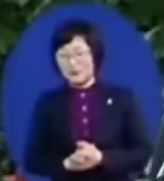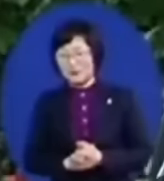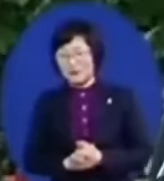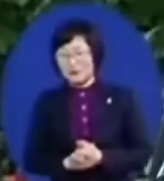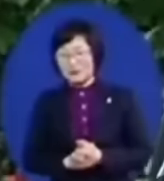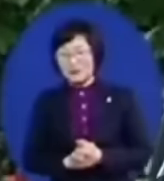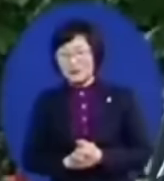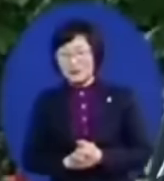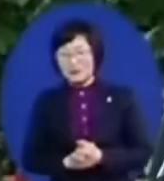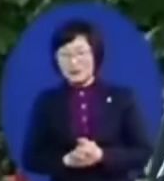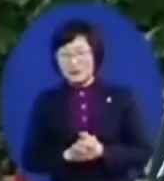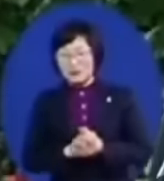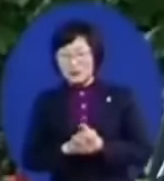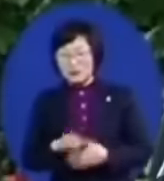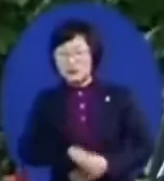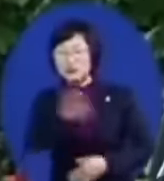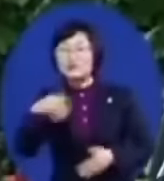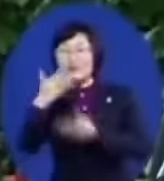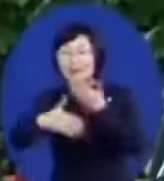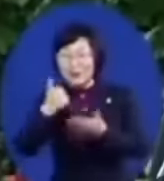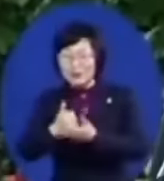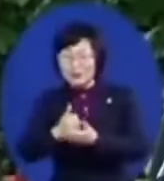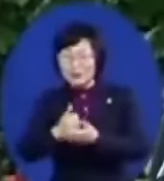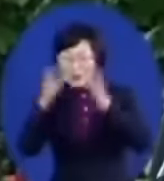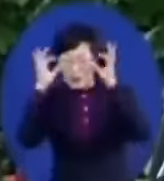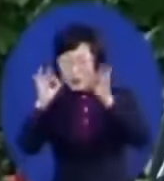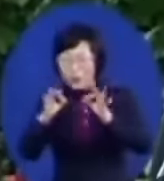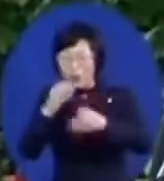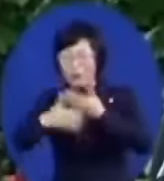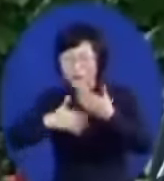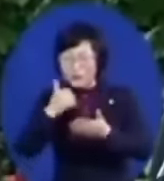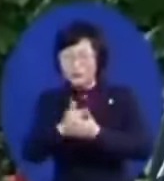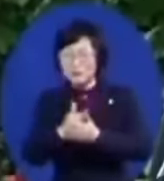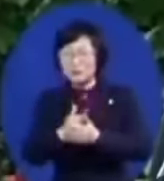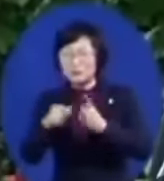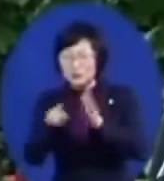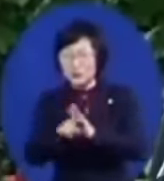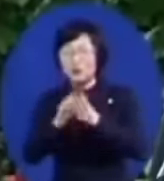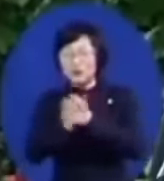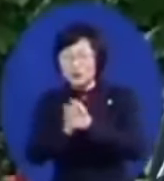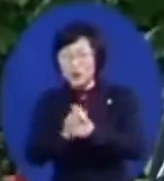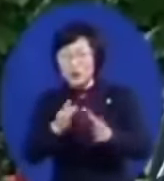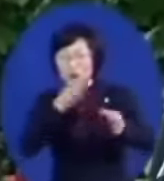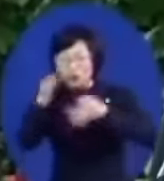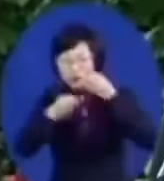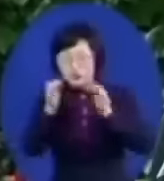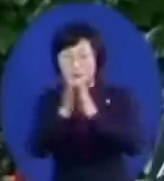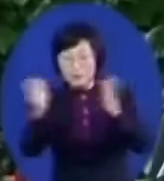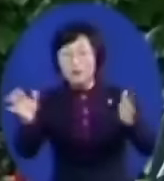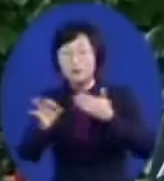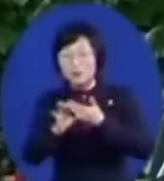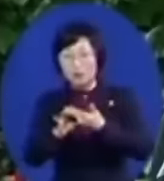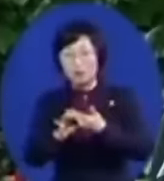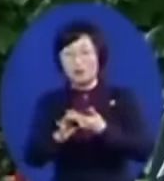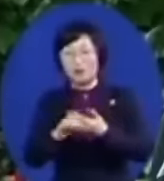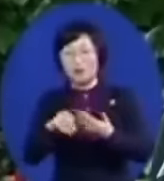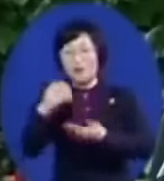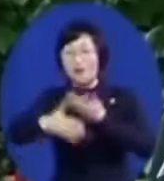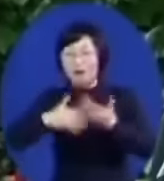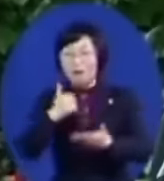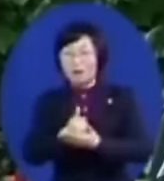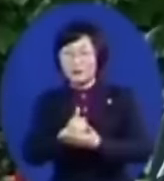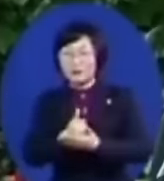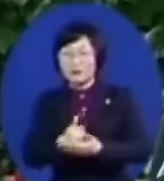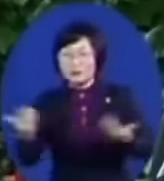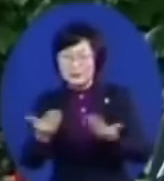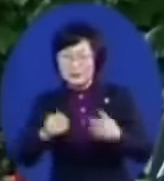여러 가지 시련 가운데 우리가 하나님을 바라보고 하나님을 믿고 기도하고 부르짖기 시작하면 하나님이